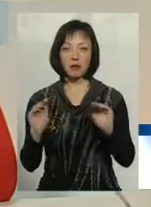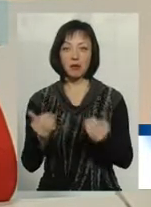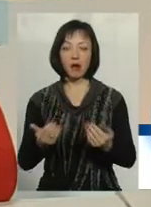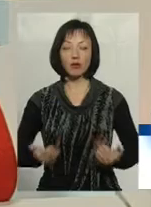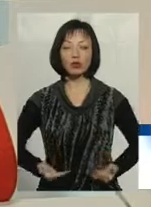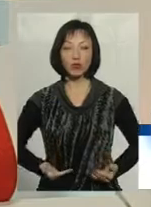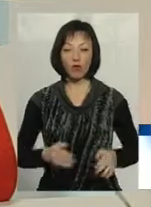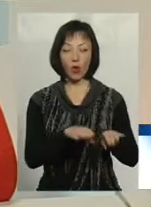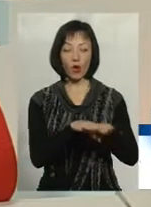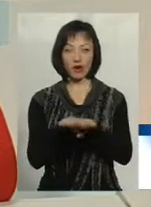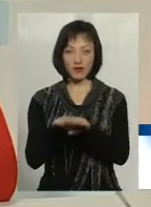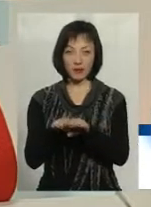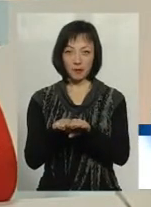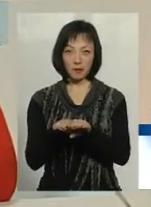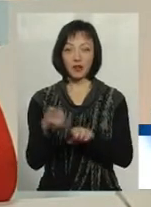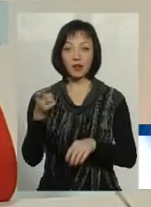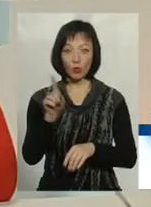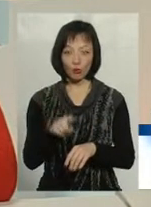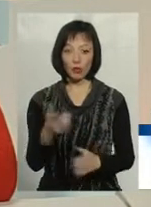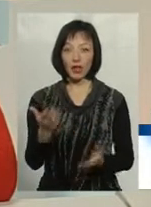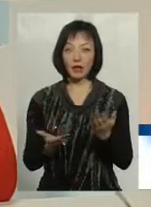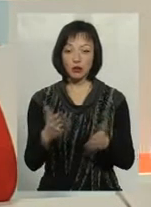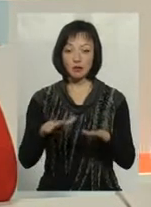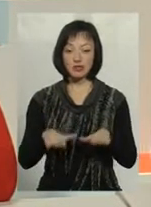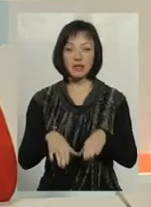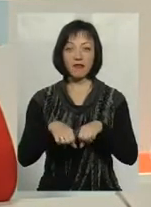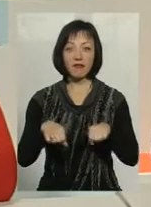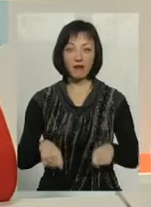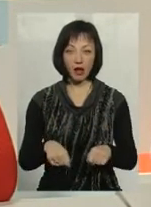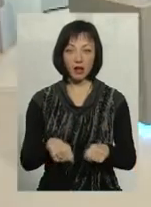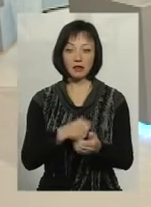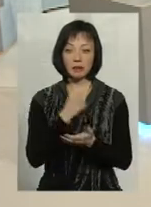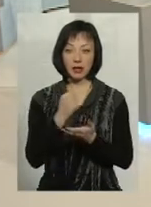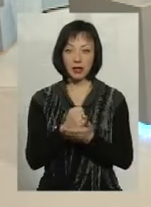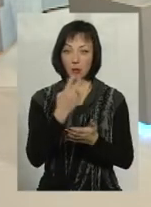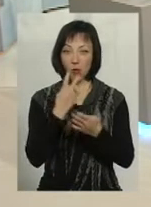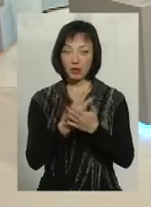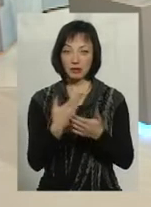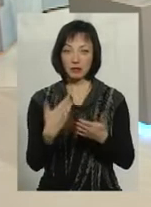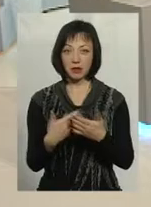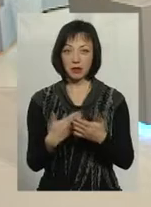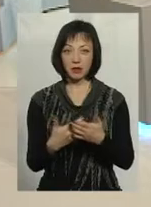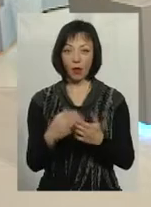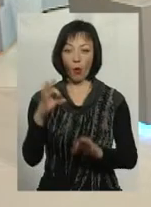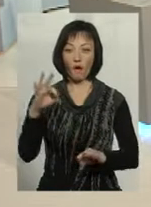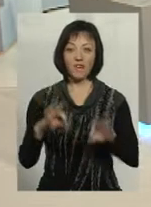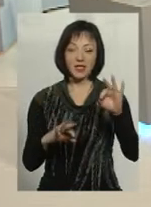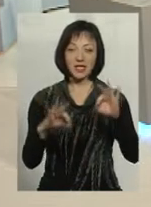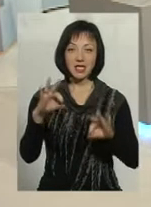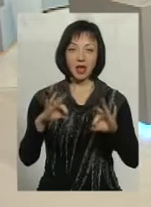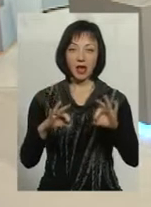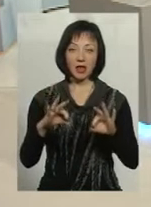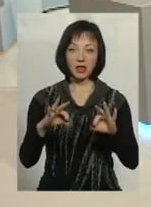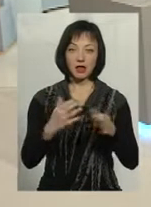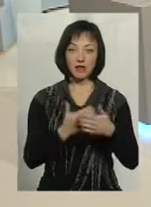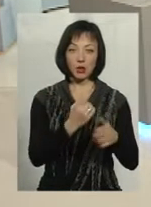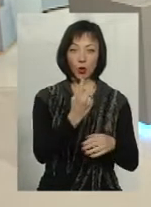при облдержадміністрації, підприємець. Скажіть, будь ласка, як ви оцінюєте власне те, що